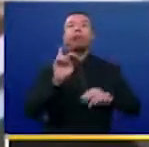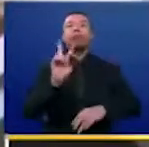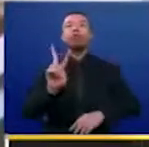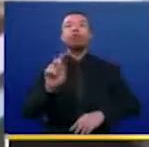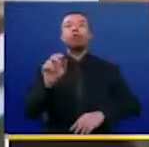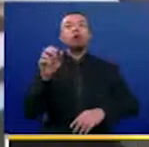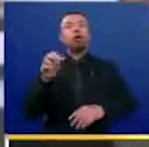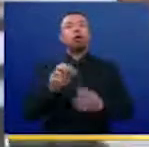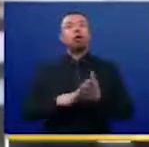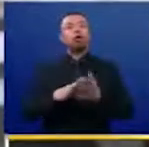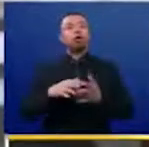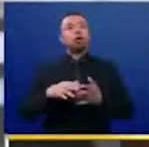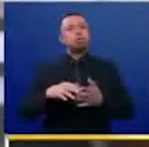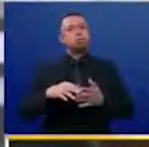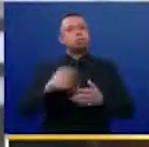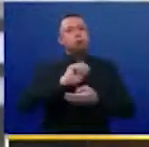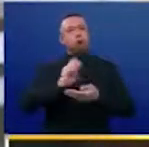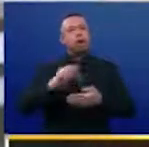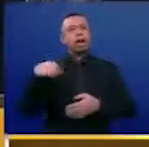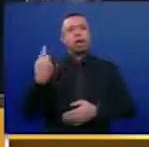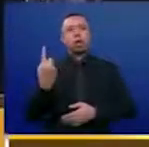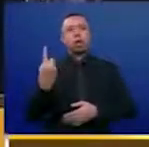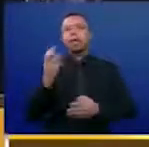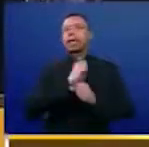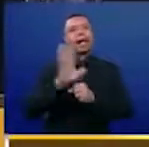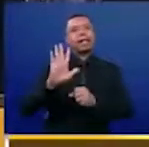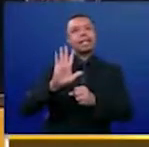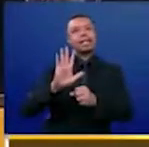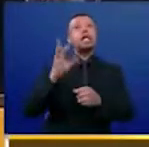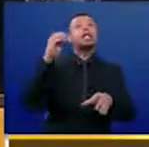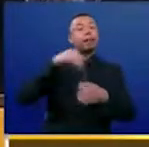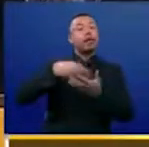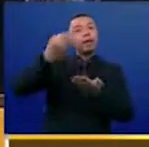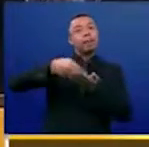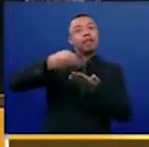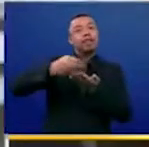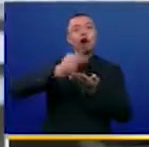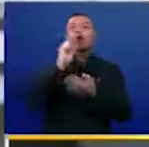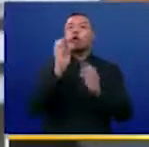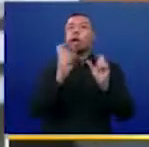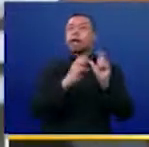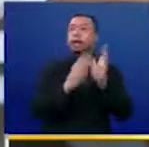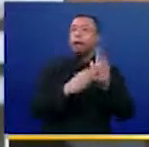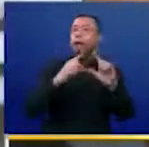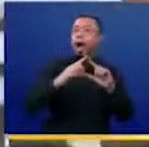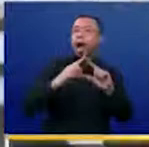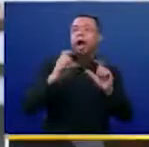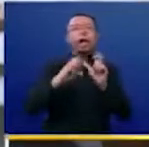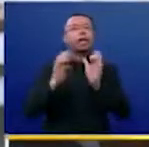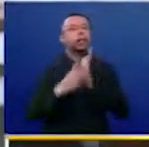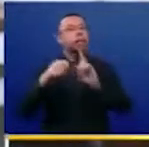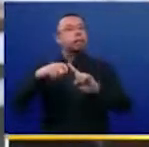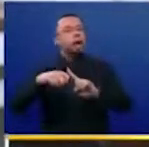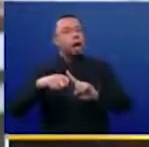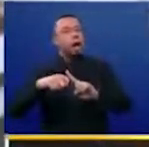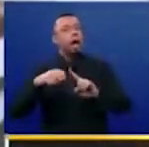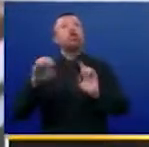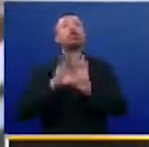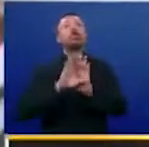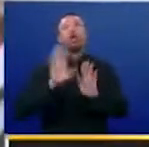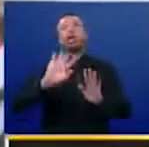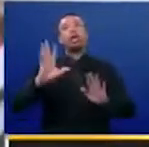gratis dan mudah-mudahan semakin meningkat termasuk beasiswa untuk SMA SMK kemudian yang tidak diterima sebagai pegawai